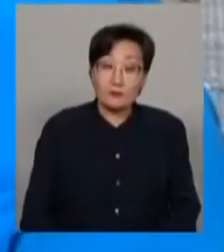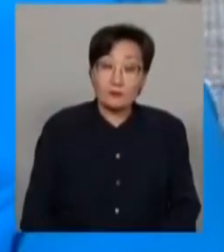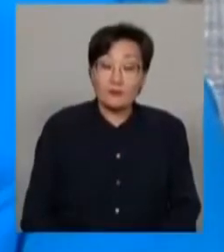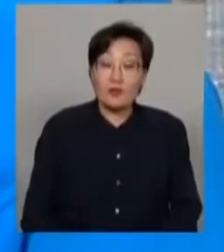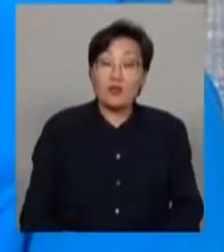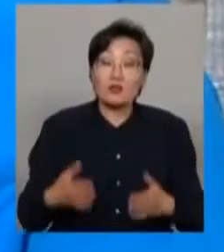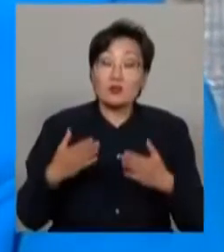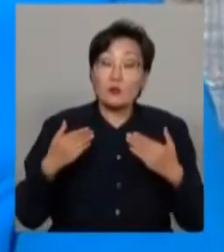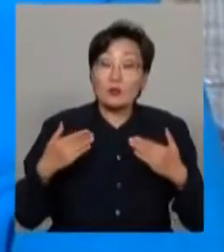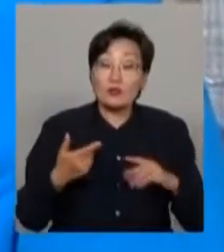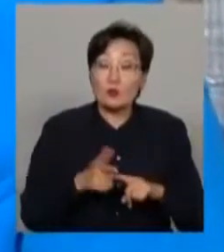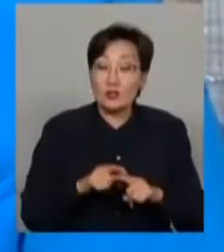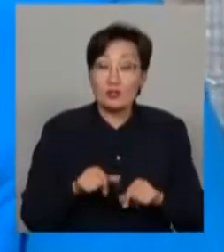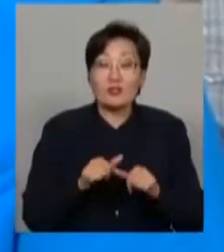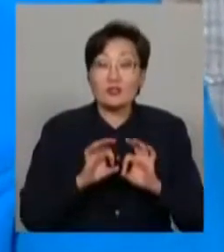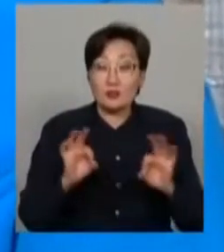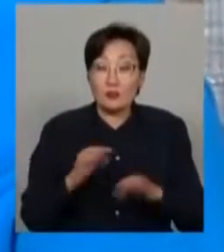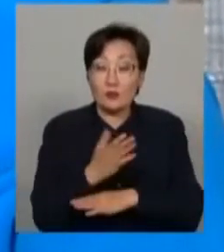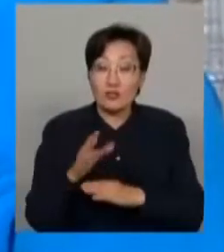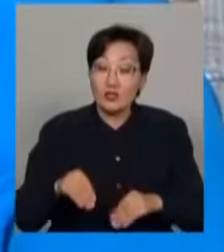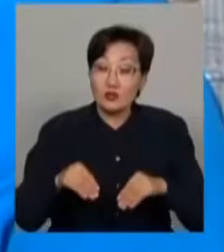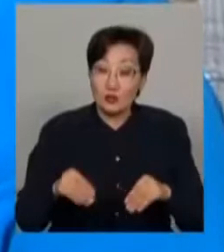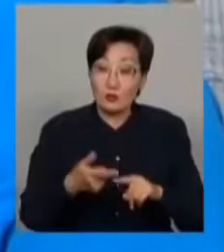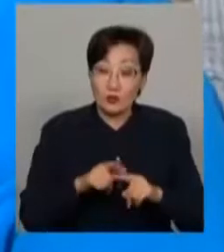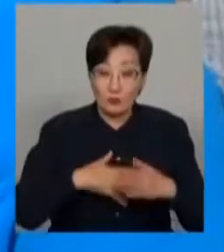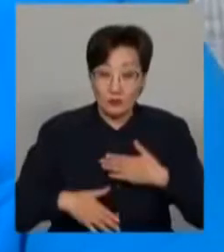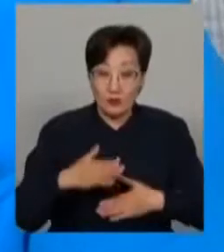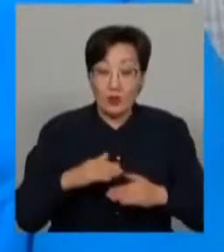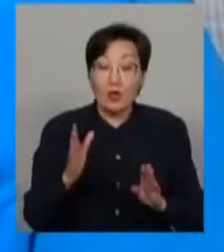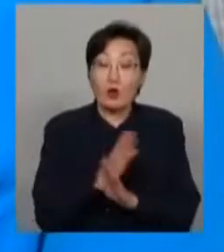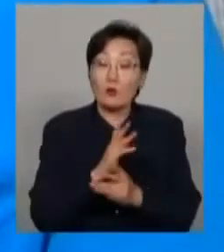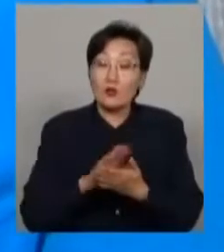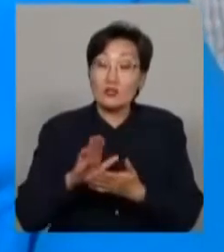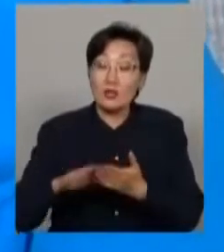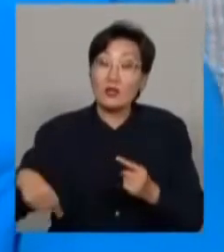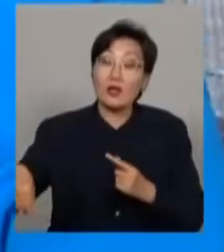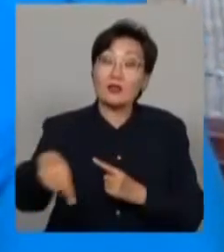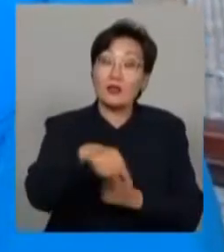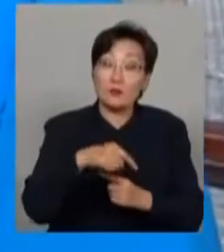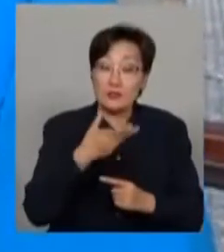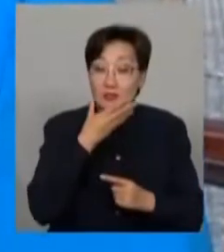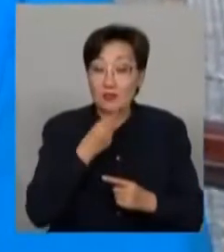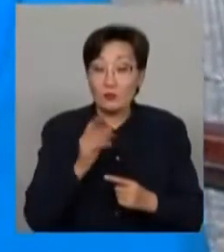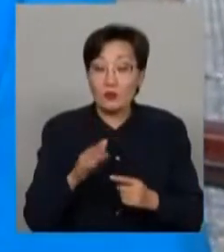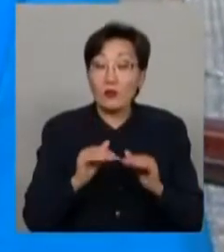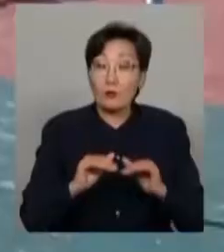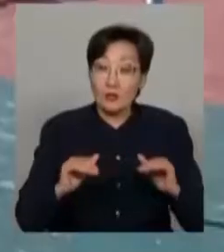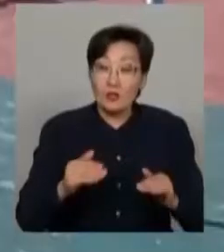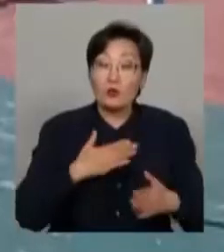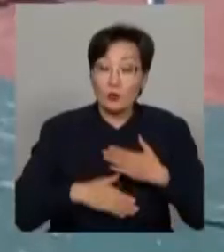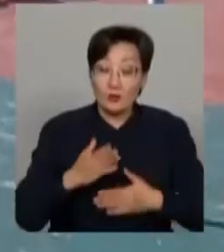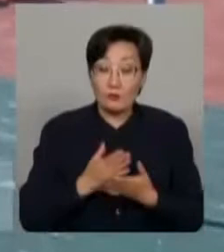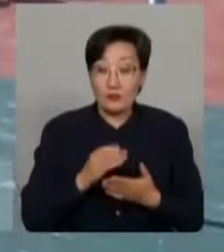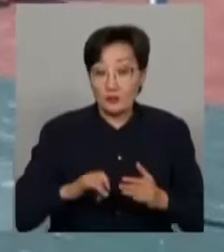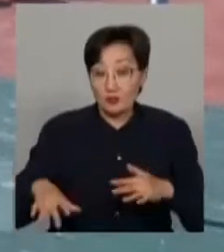хороший. Саябақ әрине жақсы. Ағаш отырғызылып жатқаны қуантады. Ауа тазарат, айналамыз әдемі болады. Балалар да қуанып жүр.